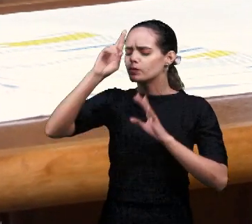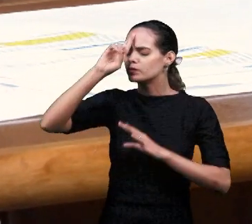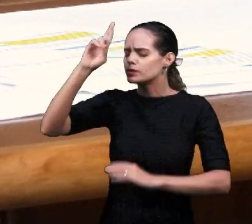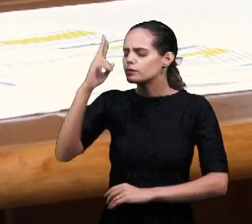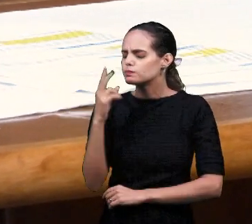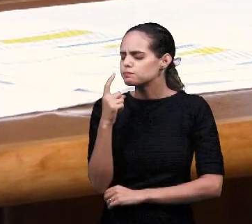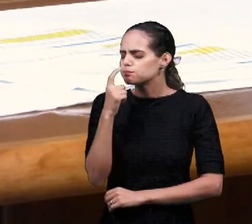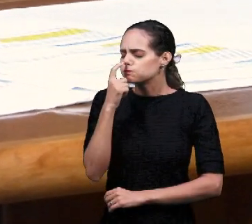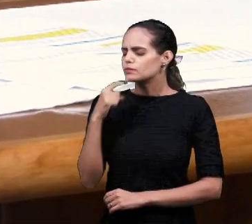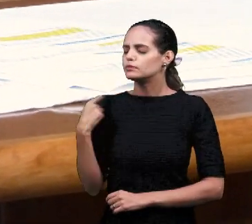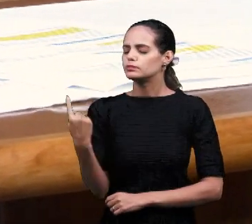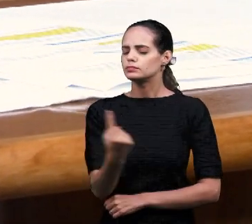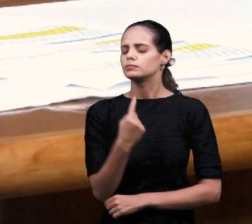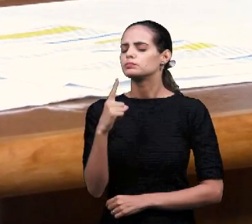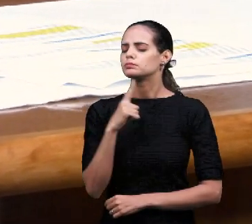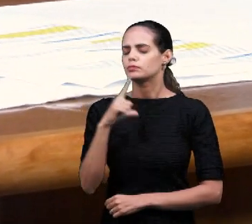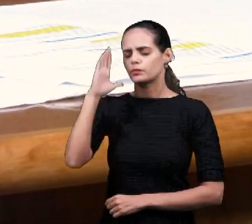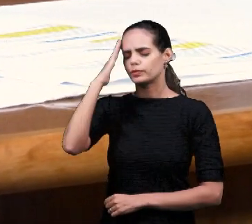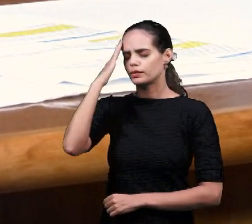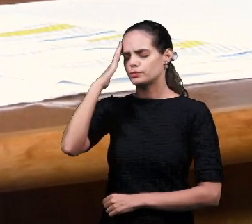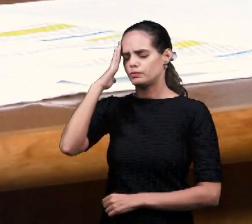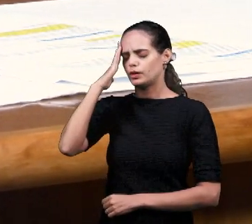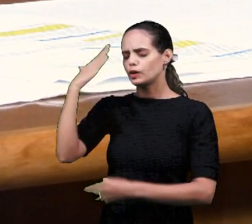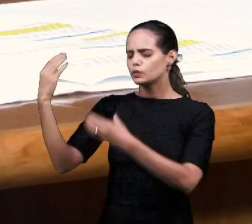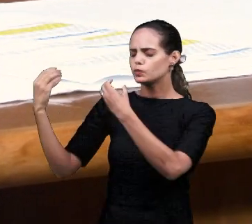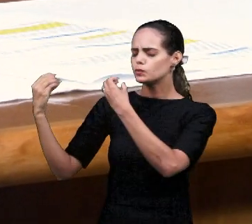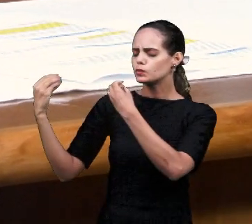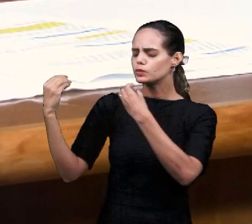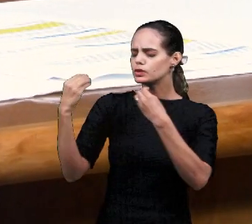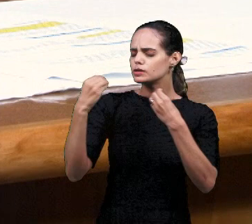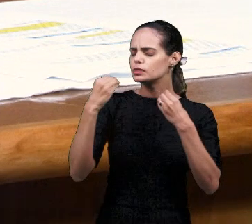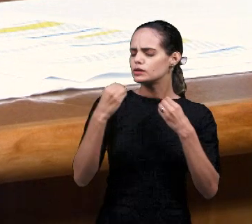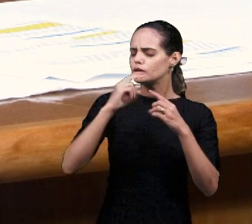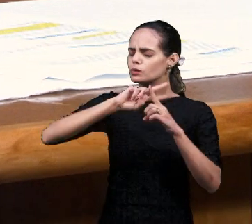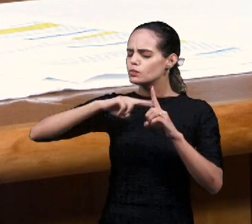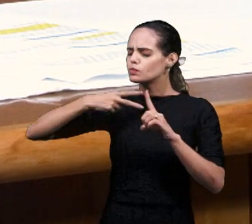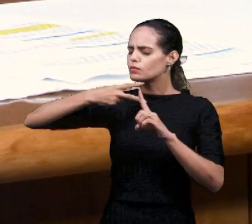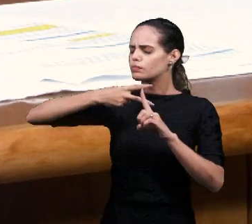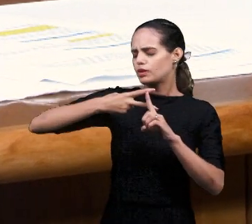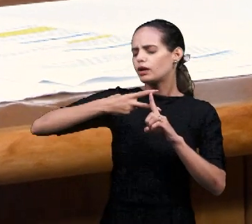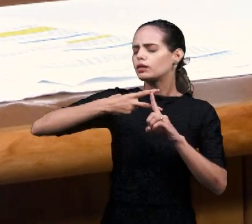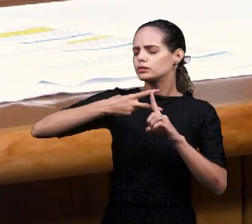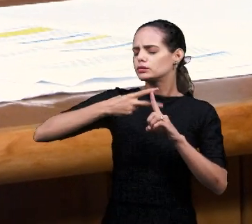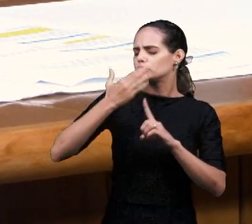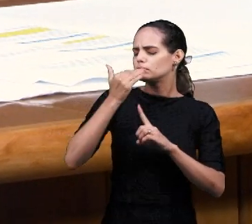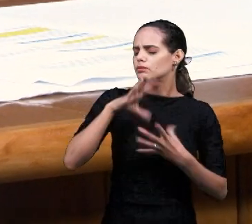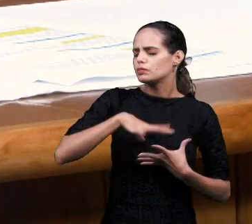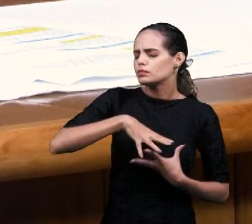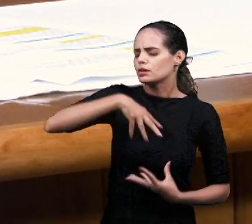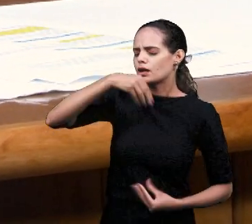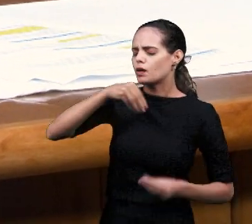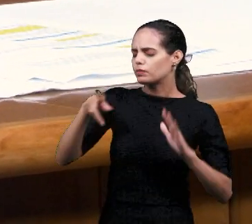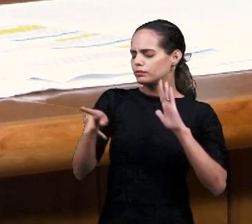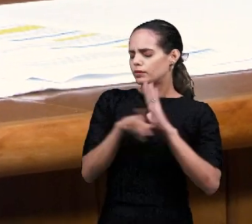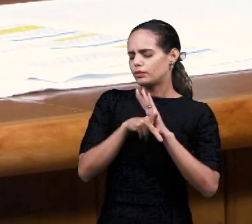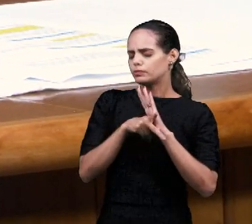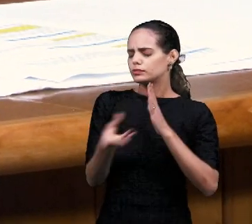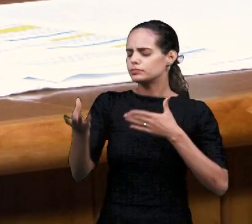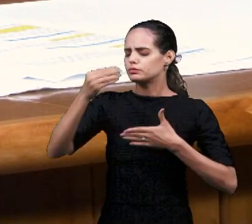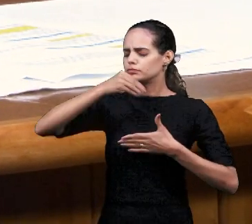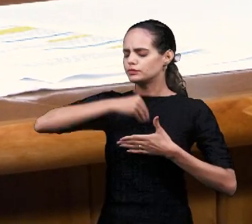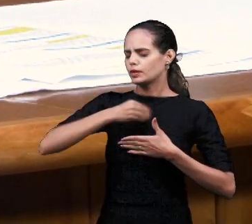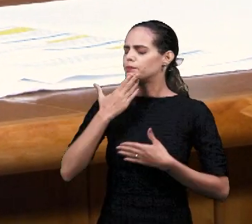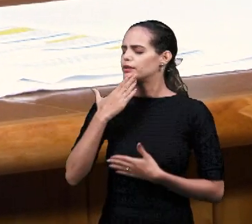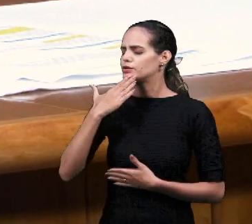avec toi, que nous puissions toucher tout ton enseignement, la portion de la nourriture spirituelle ce matin. Bénis,